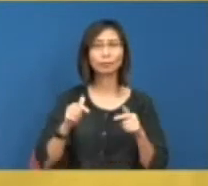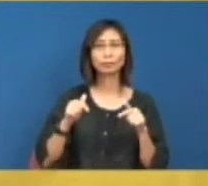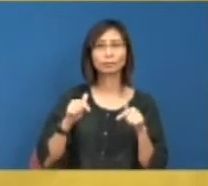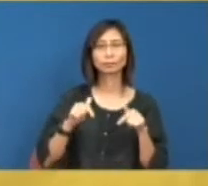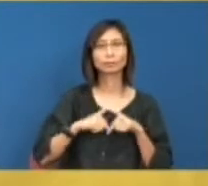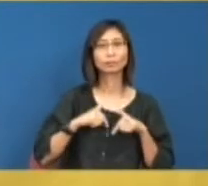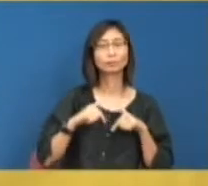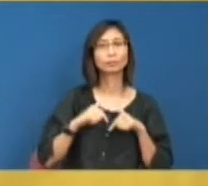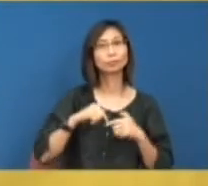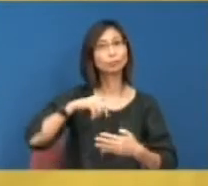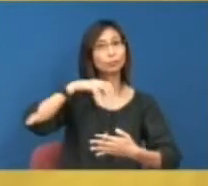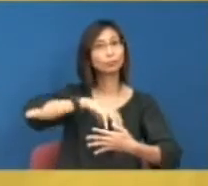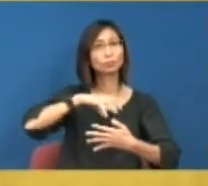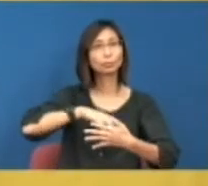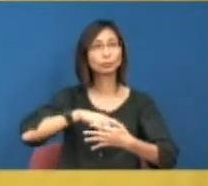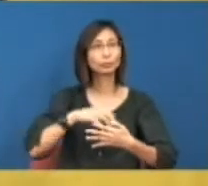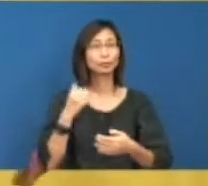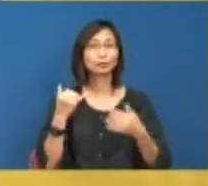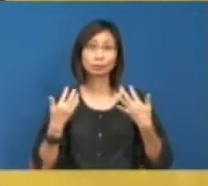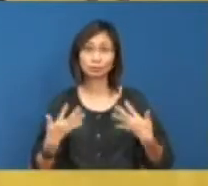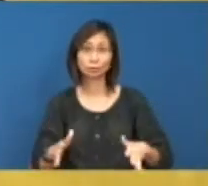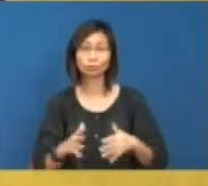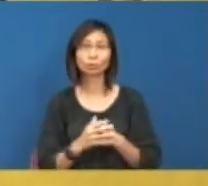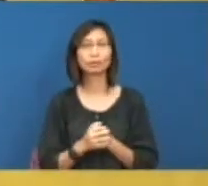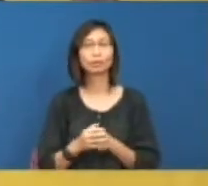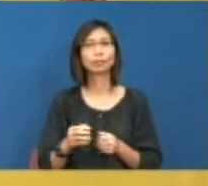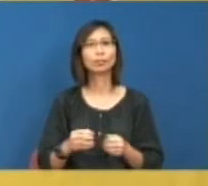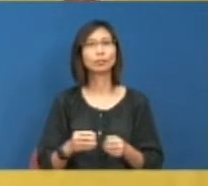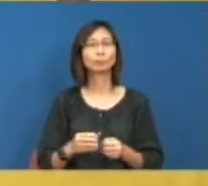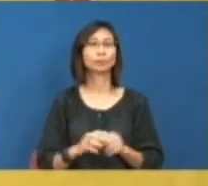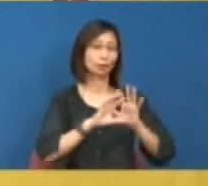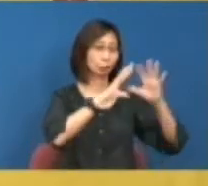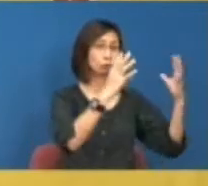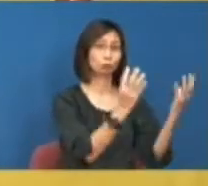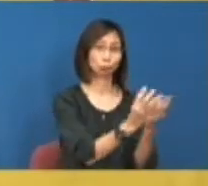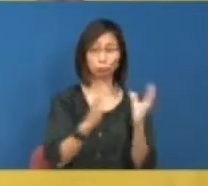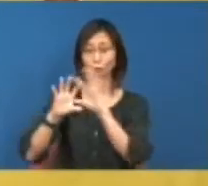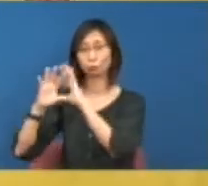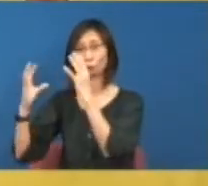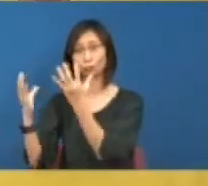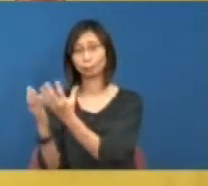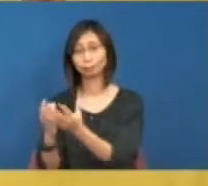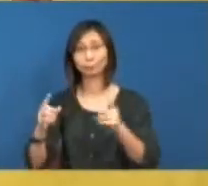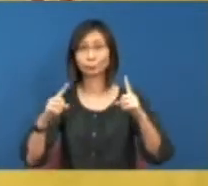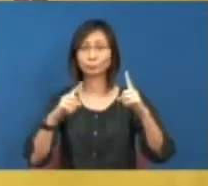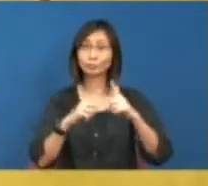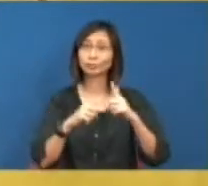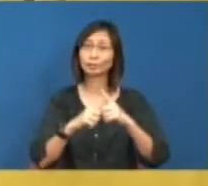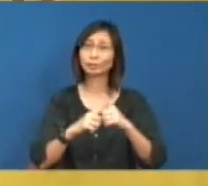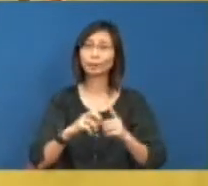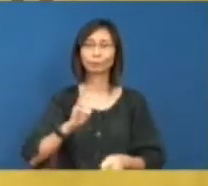咪繼續搞佢咯，繼續做啦。其實當日兩批人都係不約而同，是要去到曾蔭權